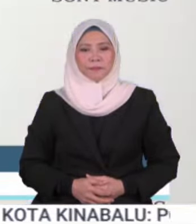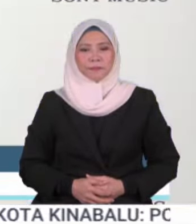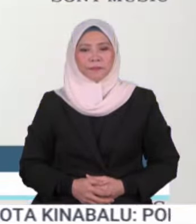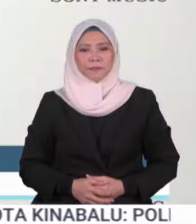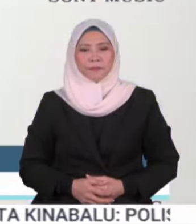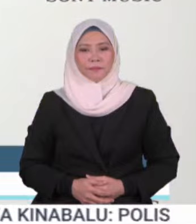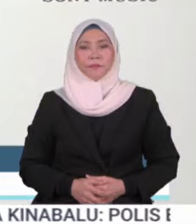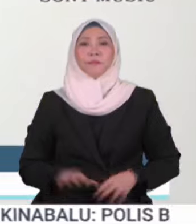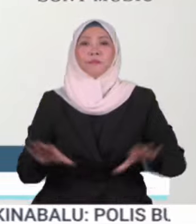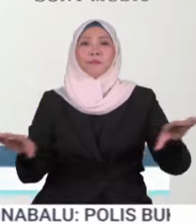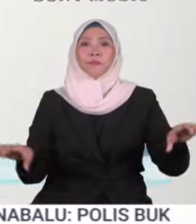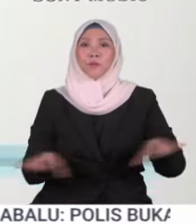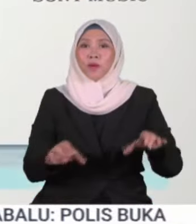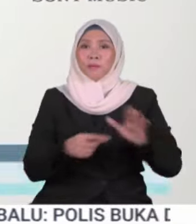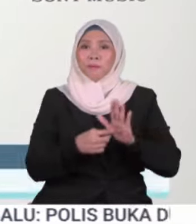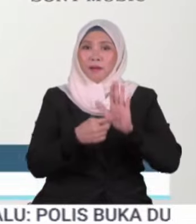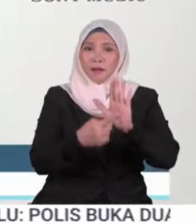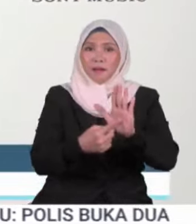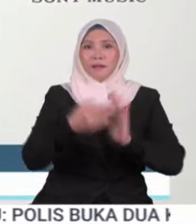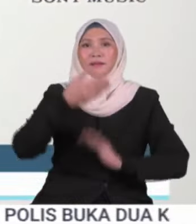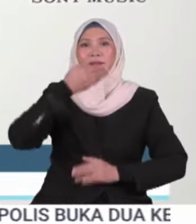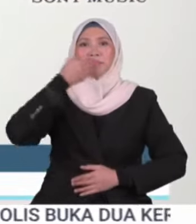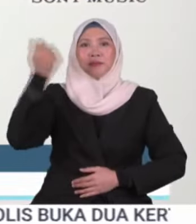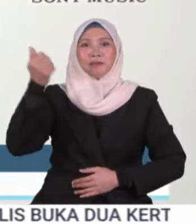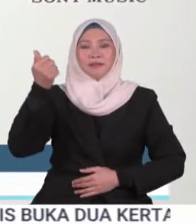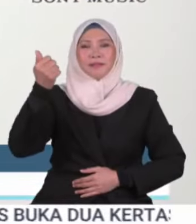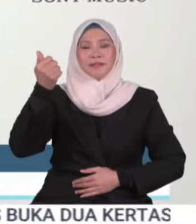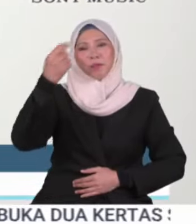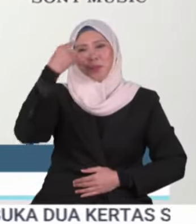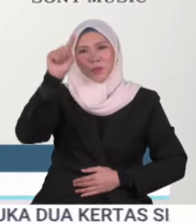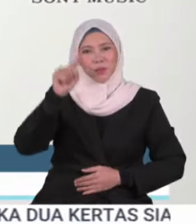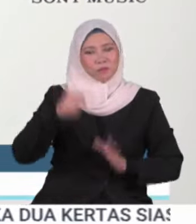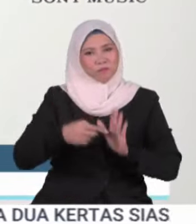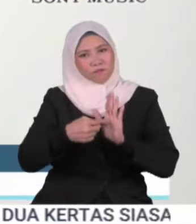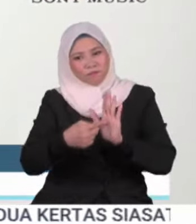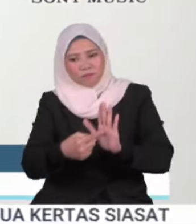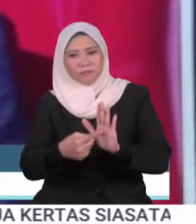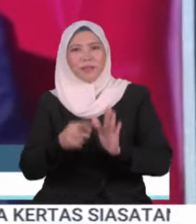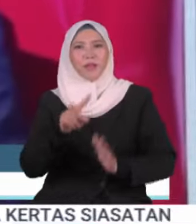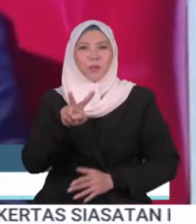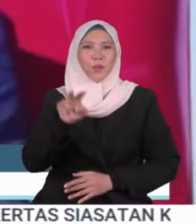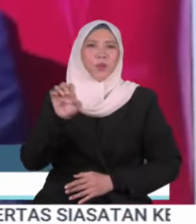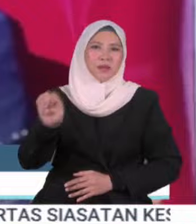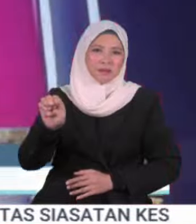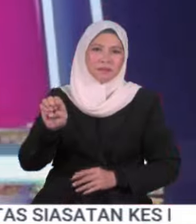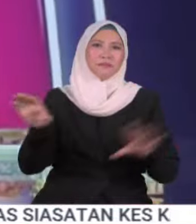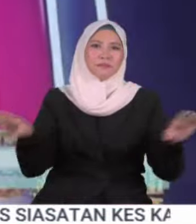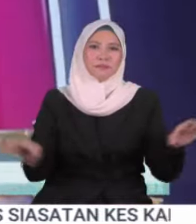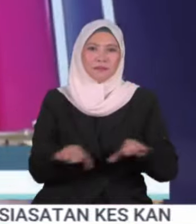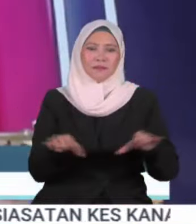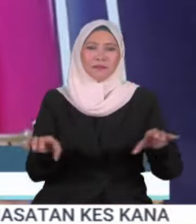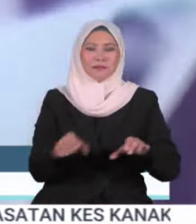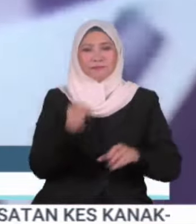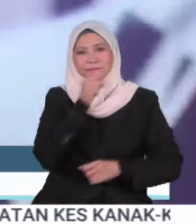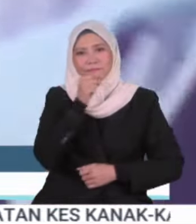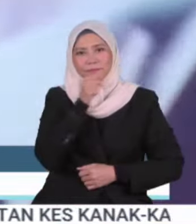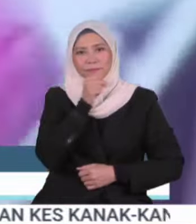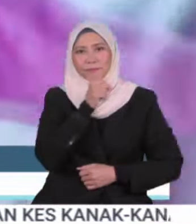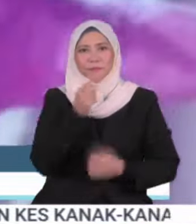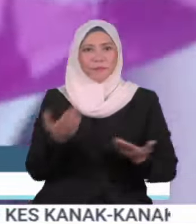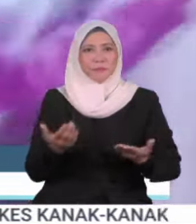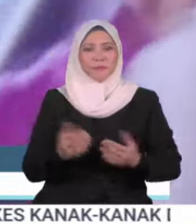nah buat persembahan yang paling terbaik lah untuk setiap persembahan yang biasa lakukan segala boleh